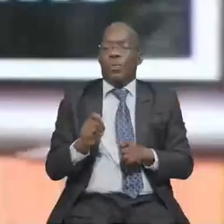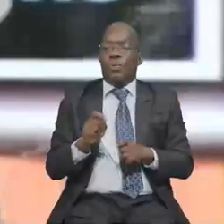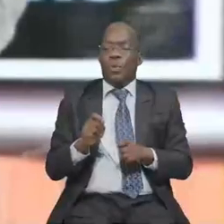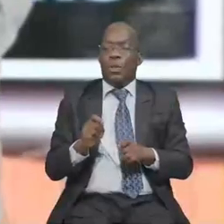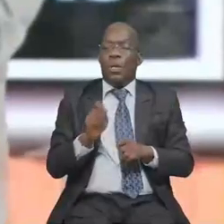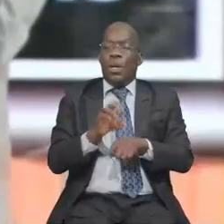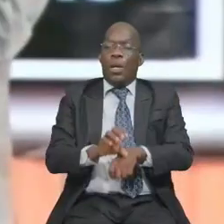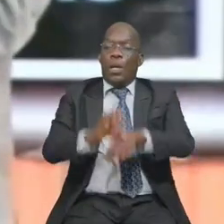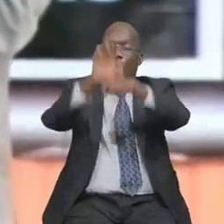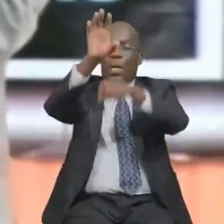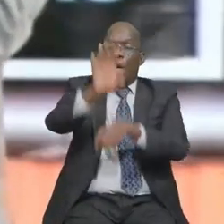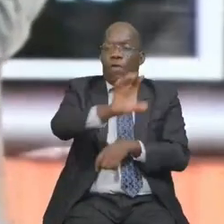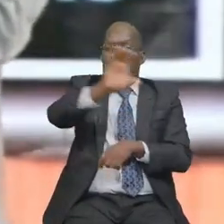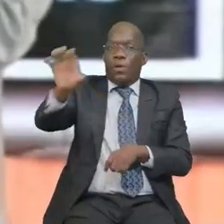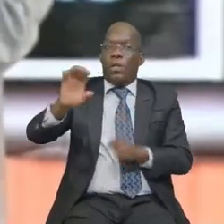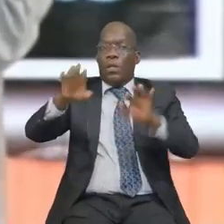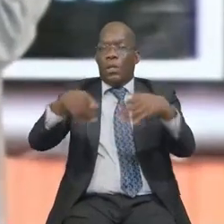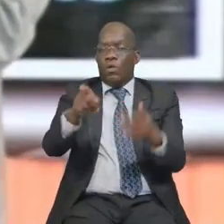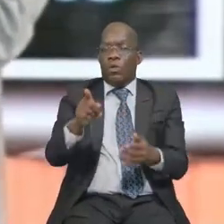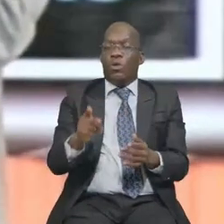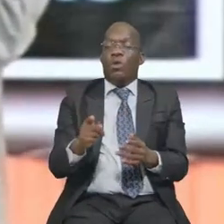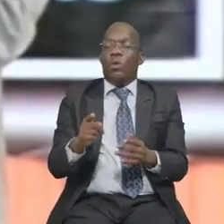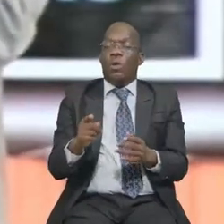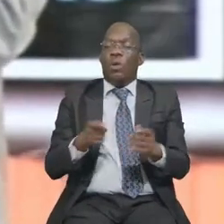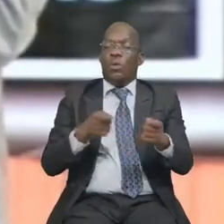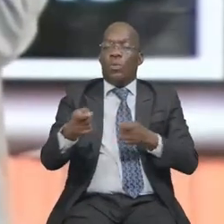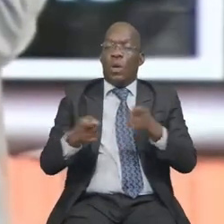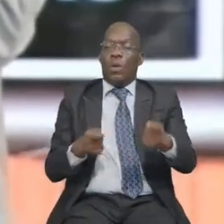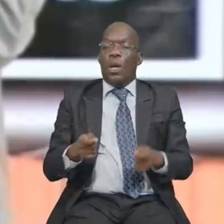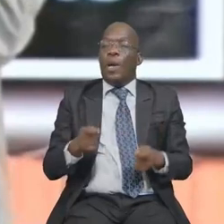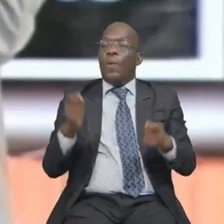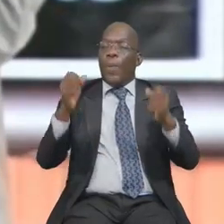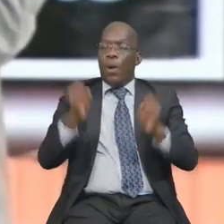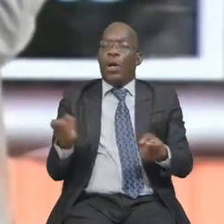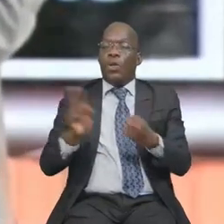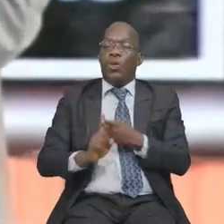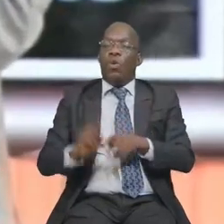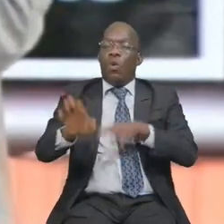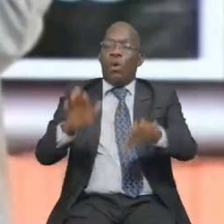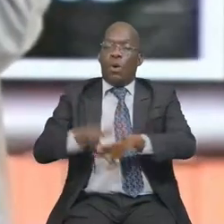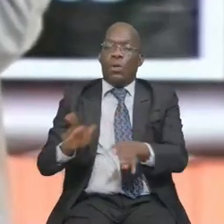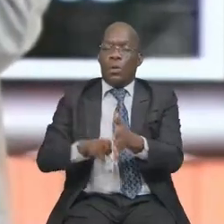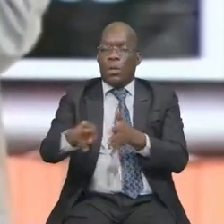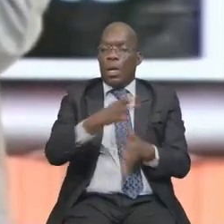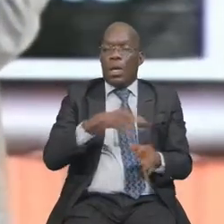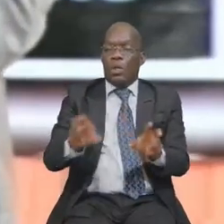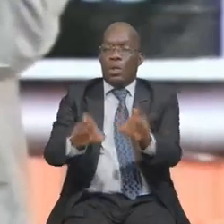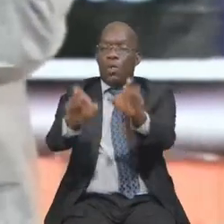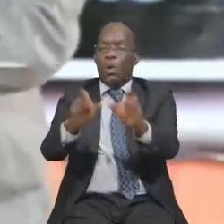puissance. La puissance pour marcher sur les serpents et les scorpions. Et le calvaire a pourvu